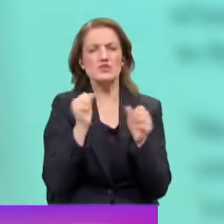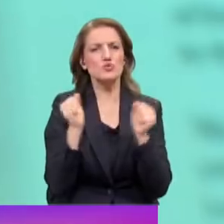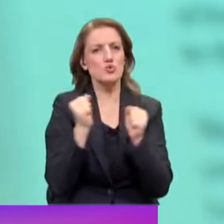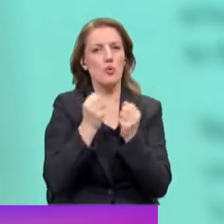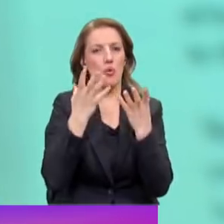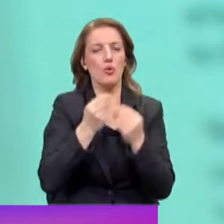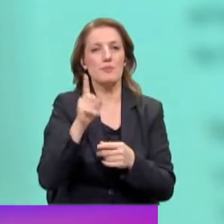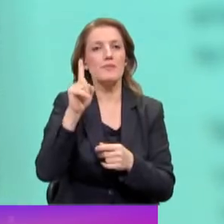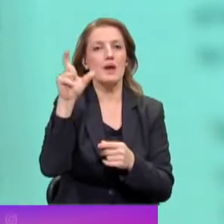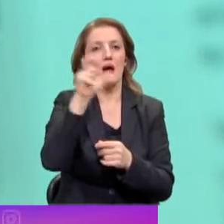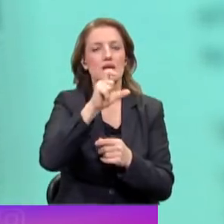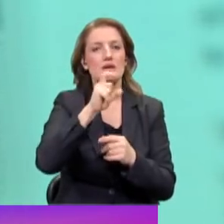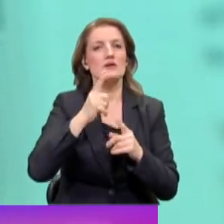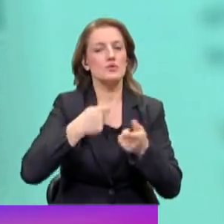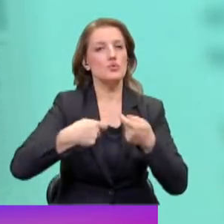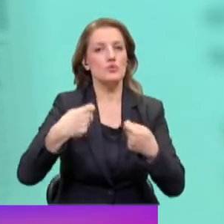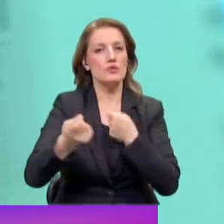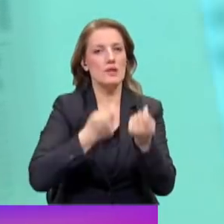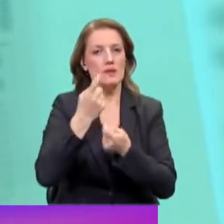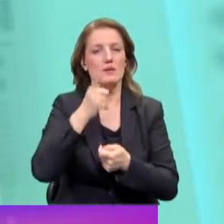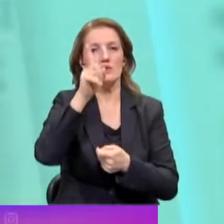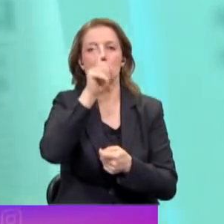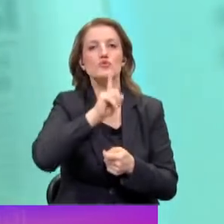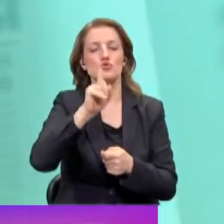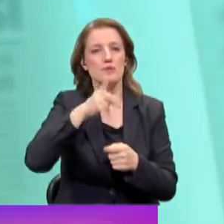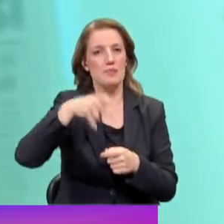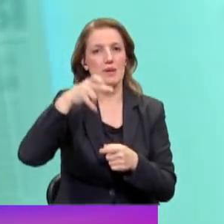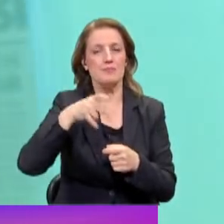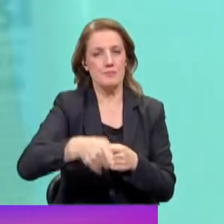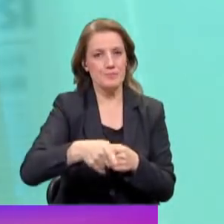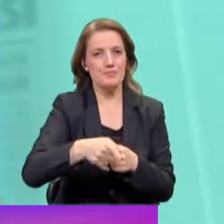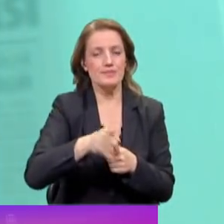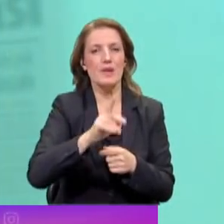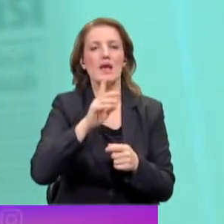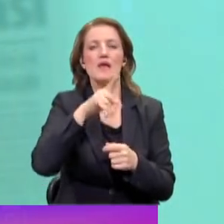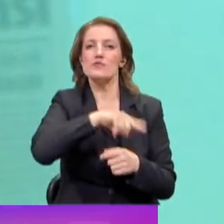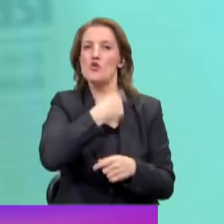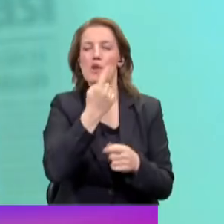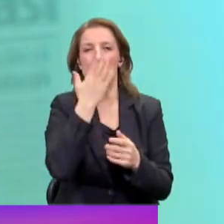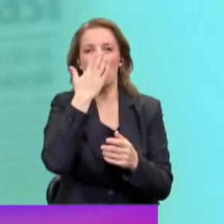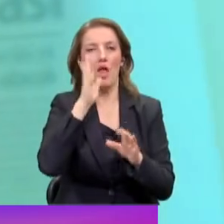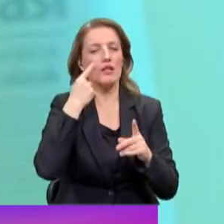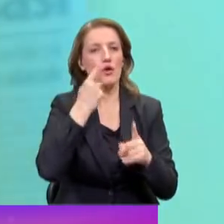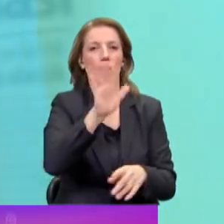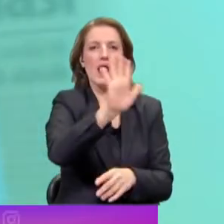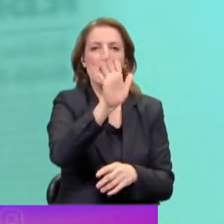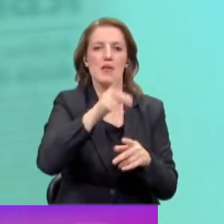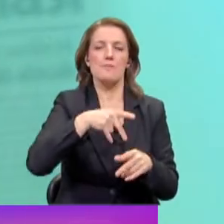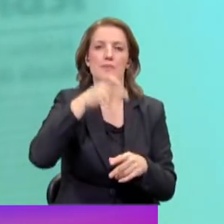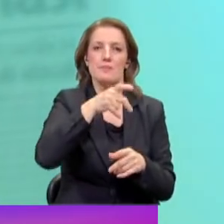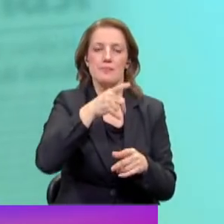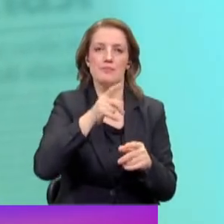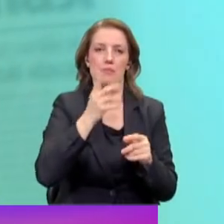ildeki aylık tüketim ihtiyacı 100 birim olurken ılıman ildeki 50 birim olacak. Ilıman iklimdeki vatandaş